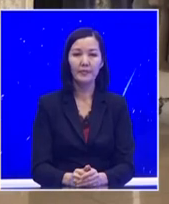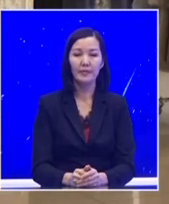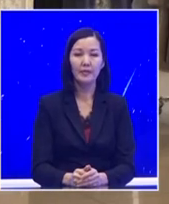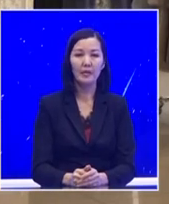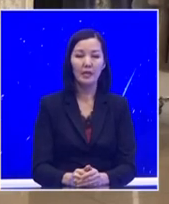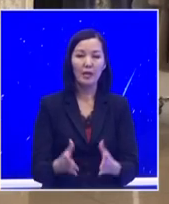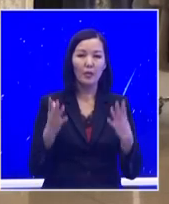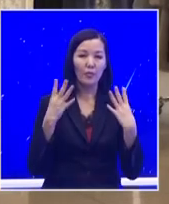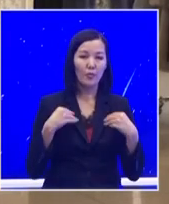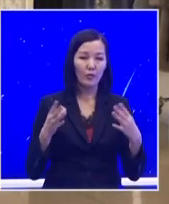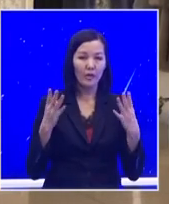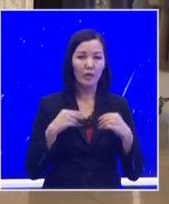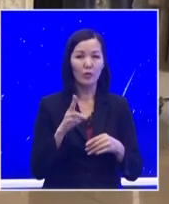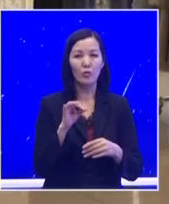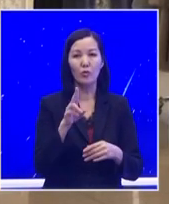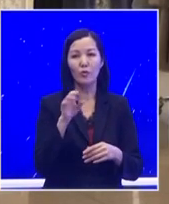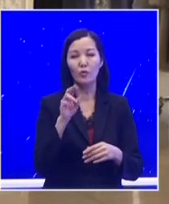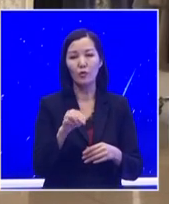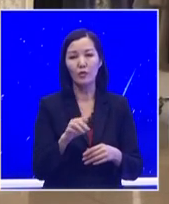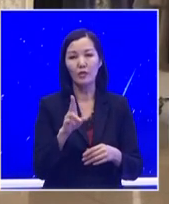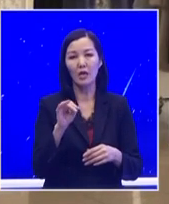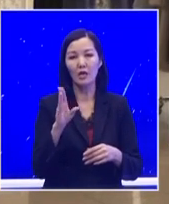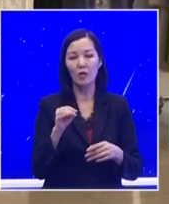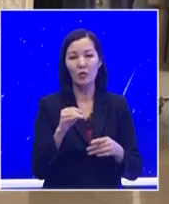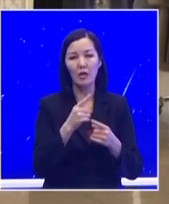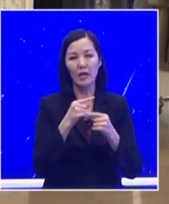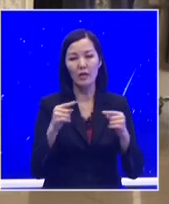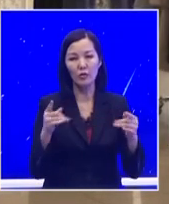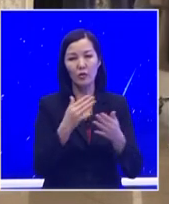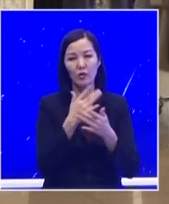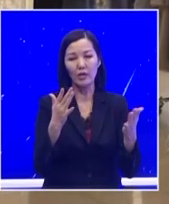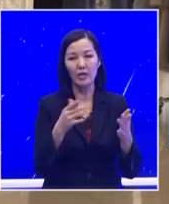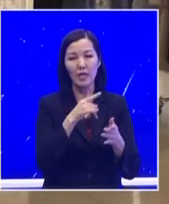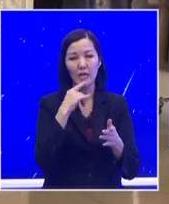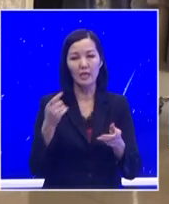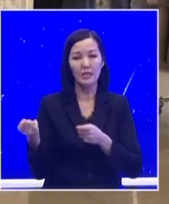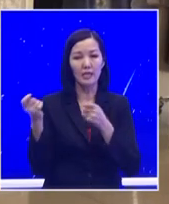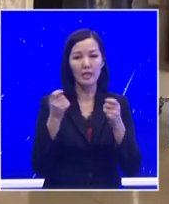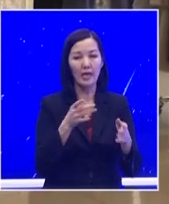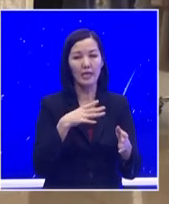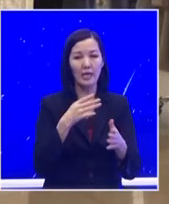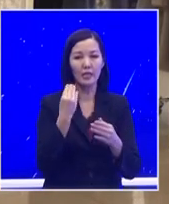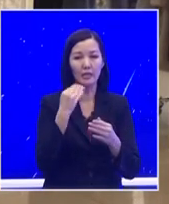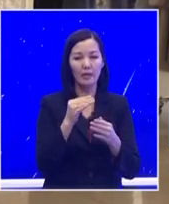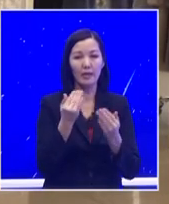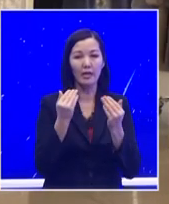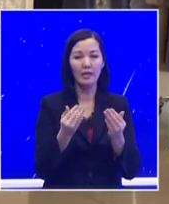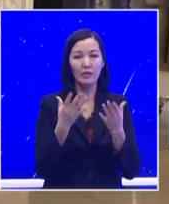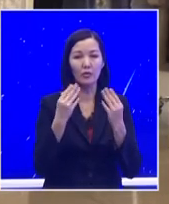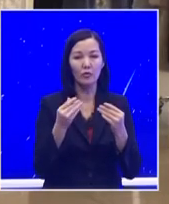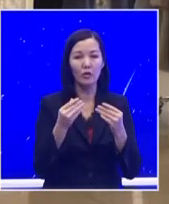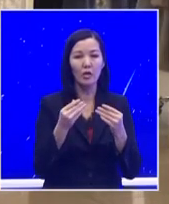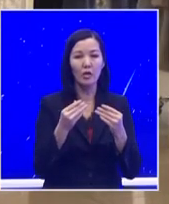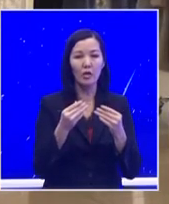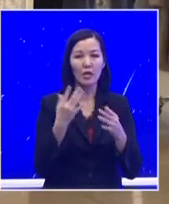Біз тондардың құндыз мутон қаракөл терісінен тігілген үлгілерін әкелдік. Барлығы Ресейдегі фабрикада тігілген, сапалы. Қазір бізде науқан жүріп